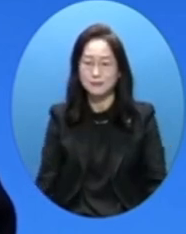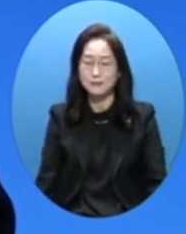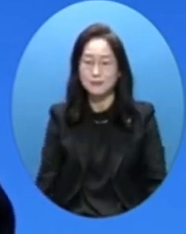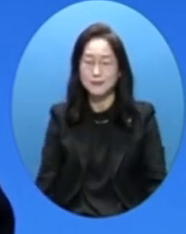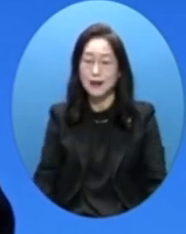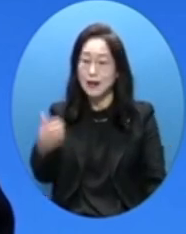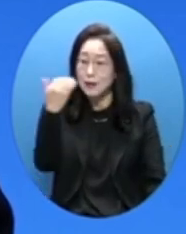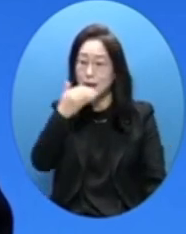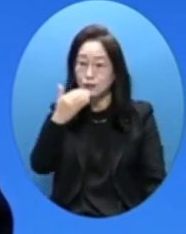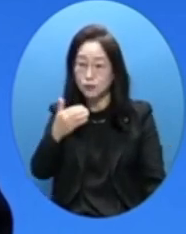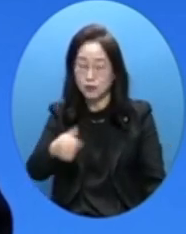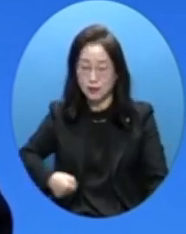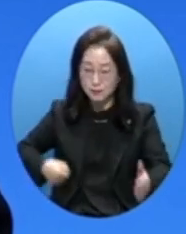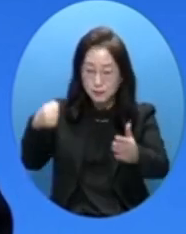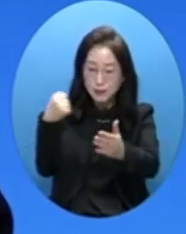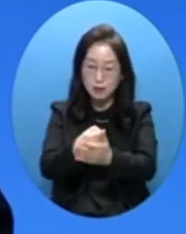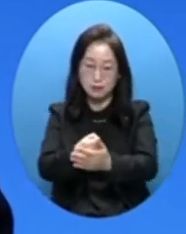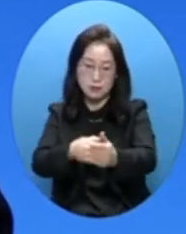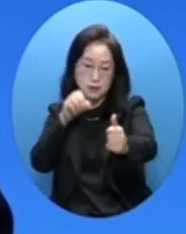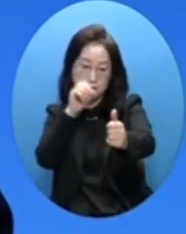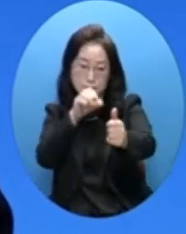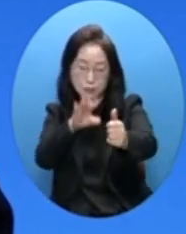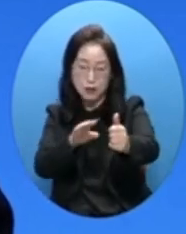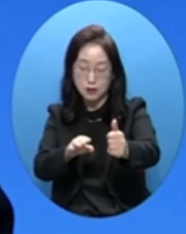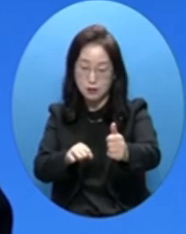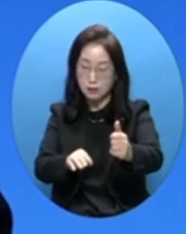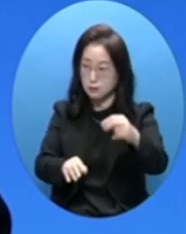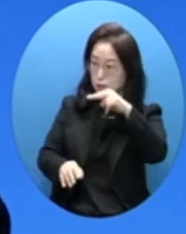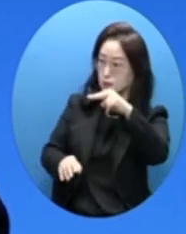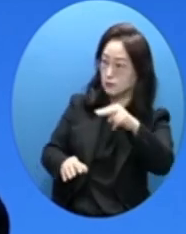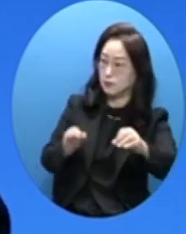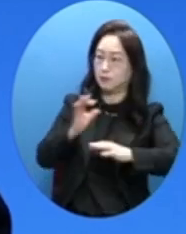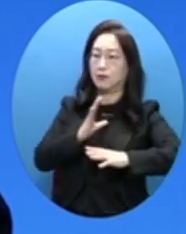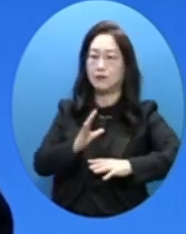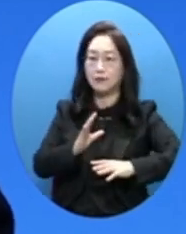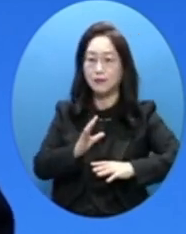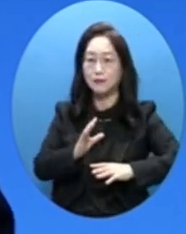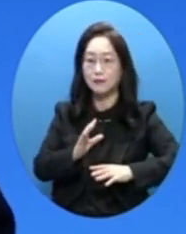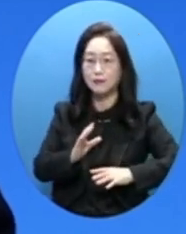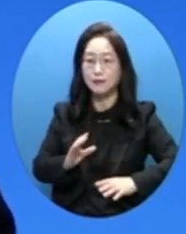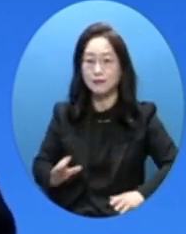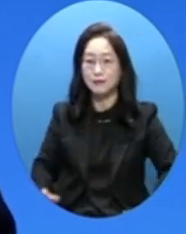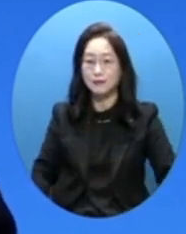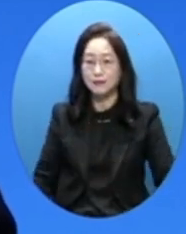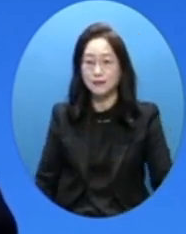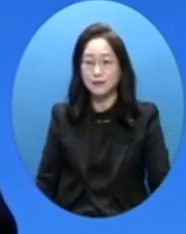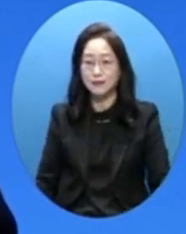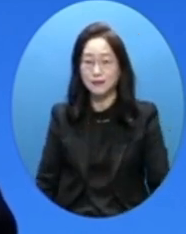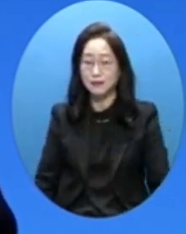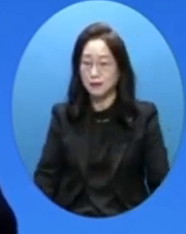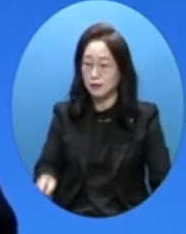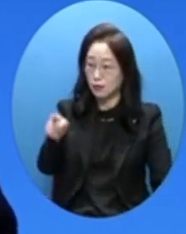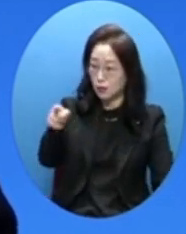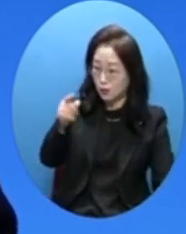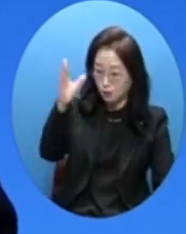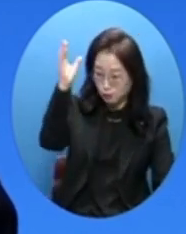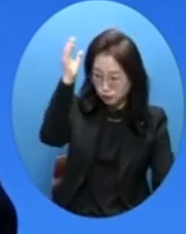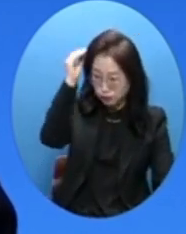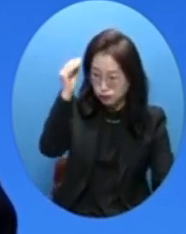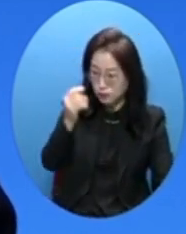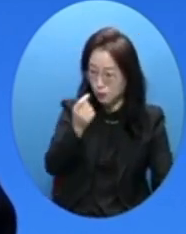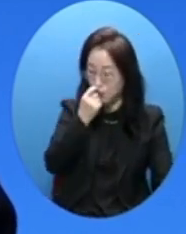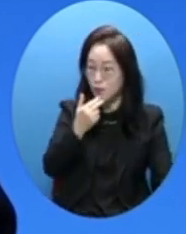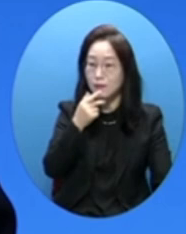베드로가 담대하게 얘기하는 것을 듣고 저들이 깜짝 놀랐습니다. 별로 배우지도 못하고